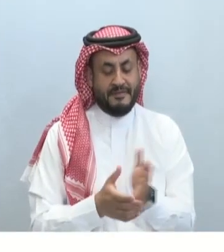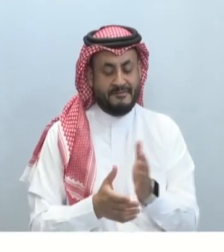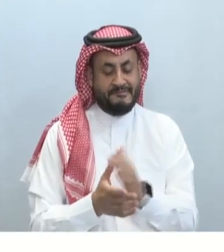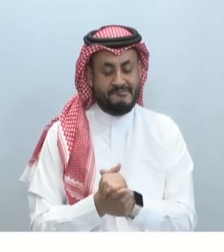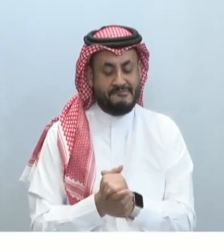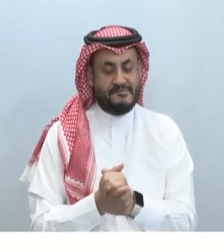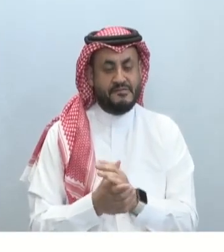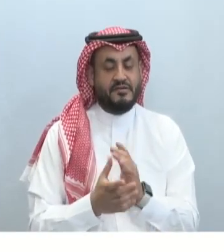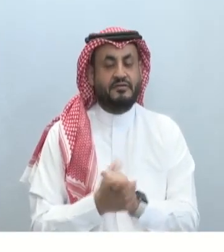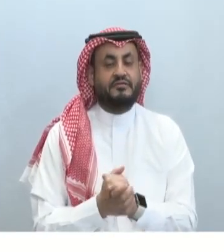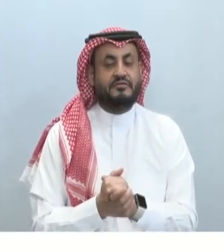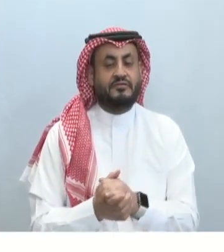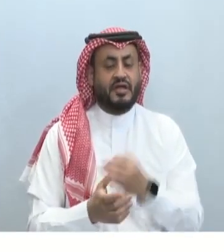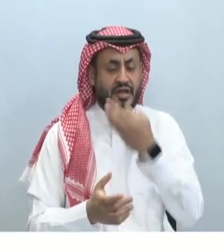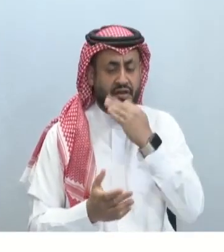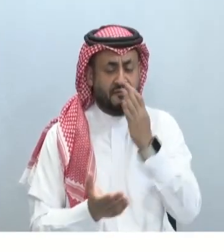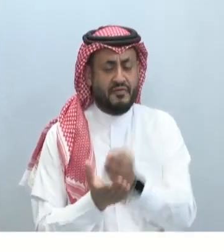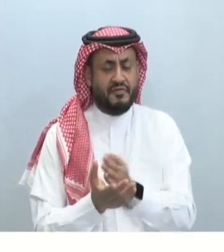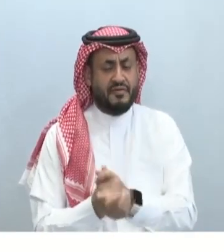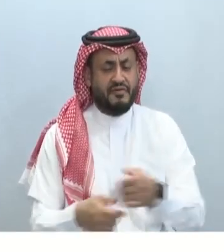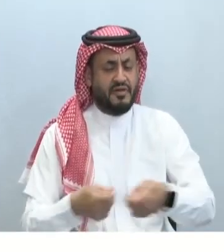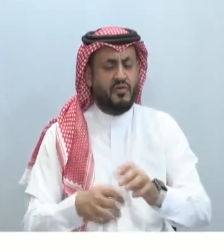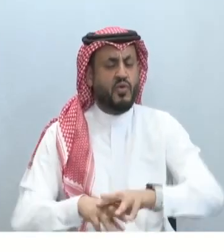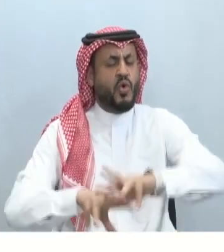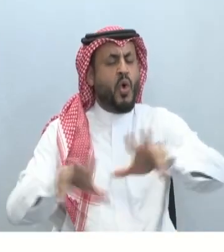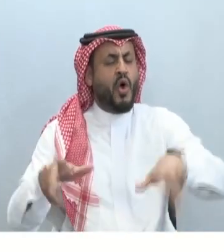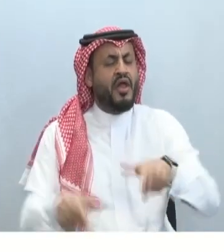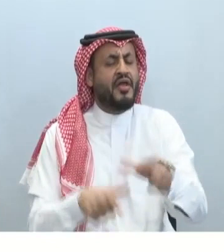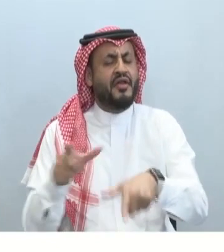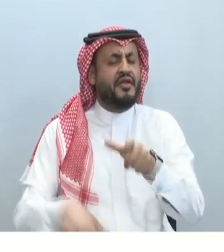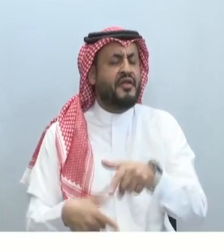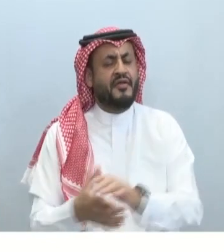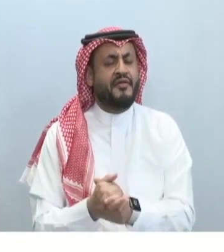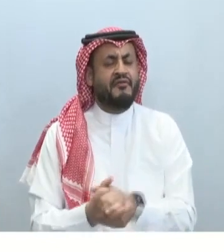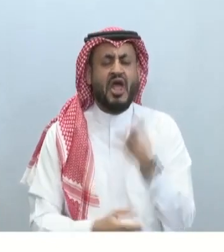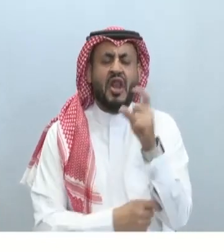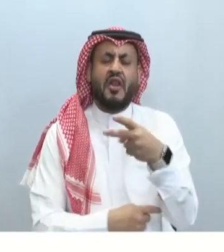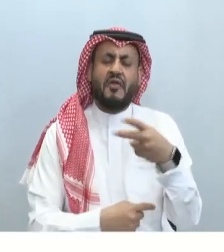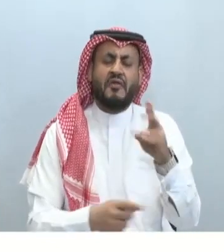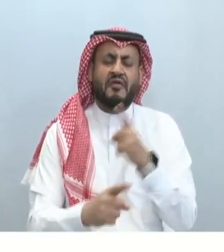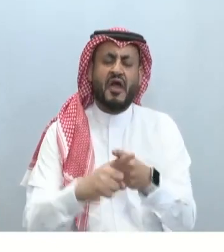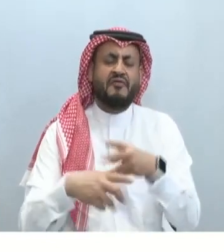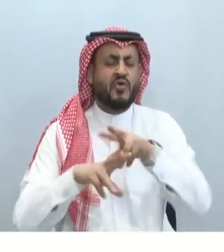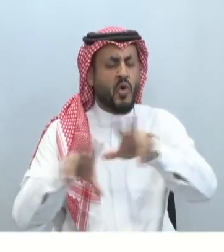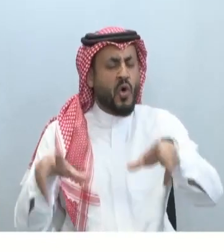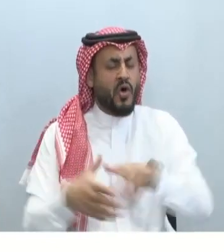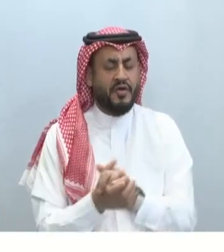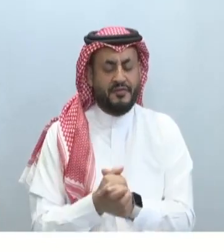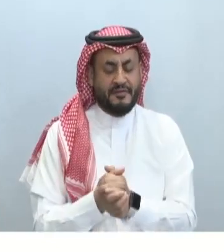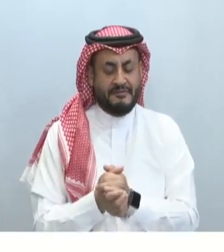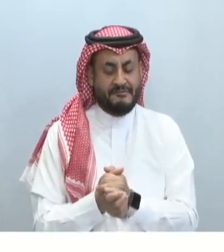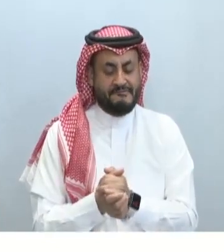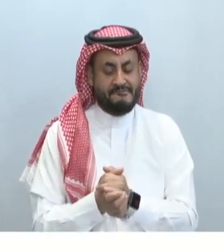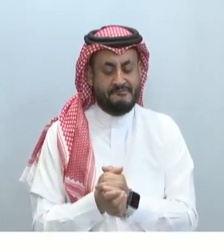التعامل يكون مع جميع الناس ايا كانت ديانتهم نعم تصدق وتكون